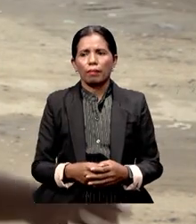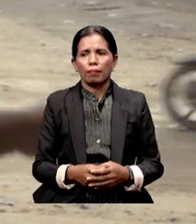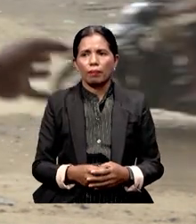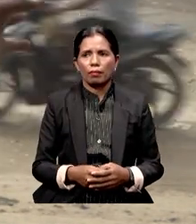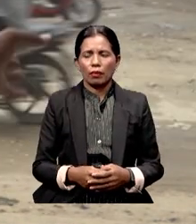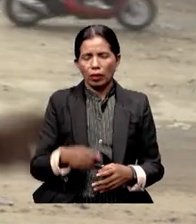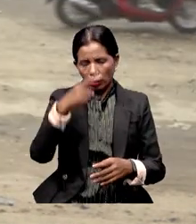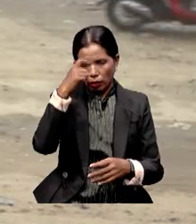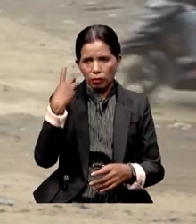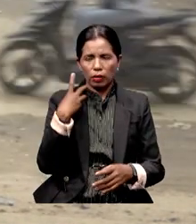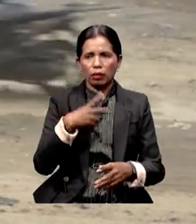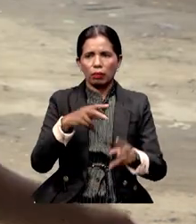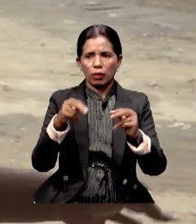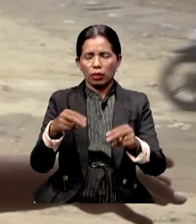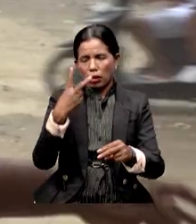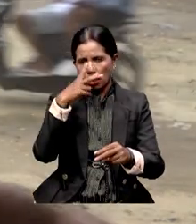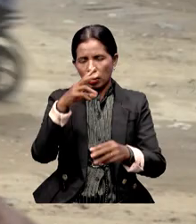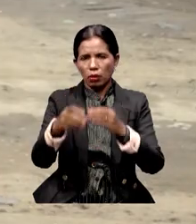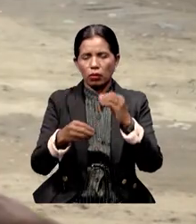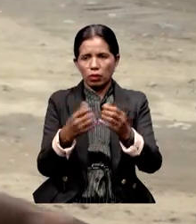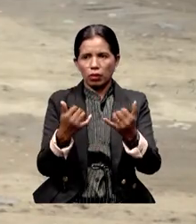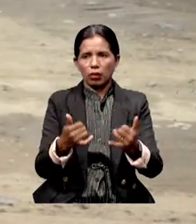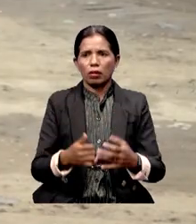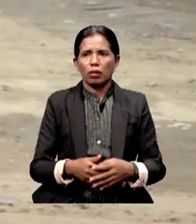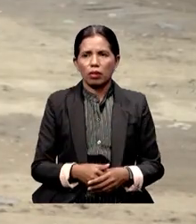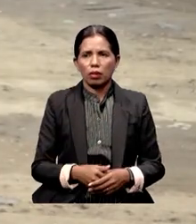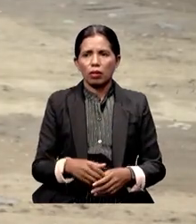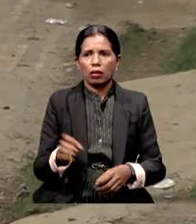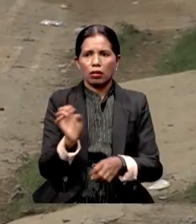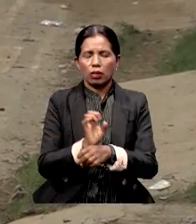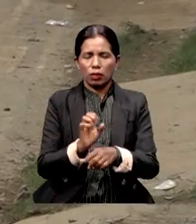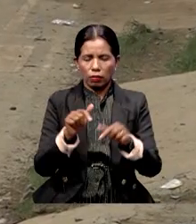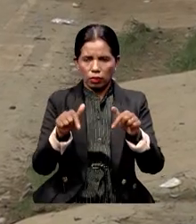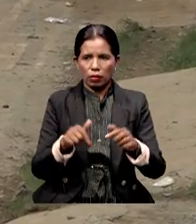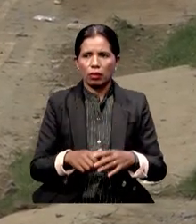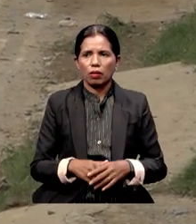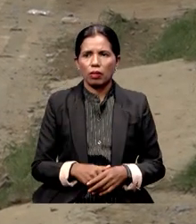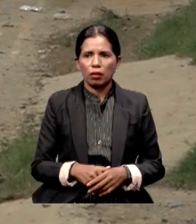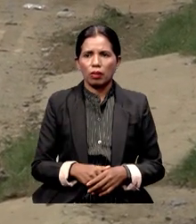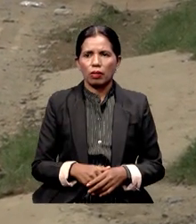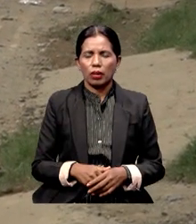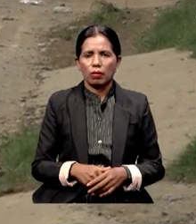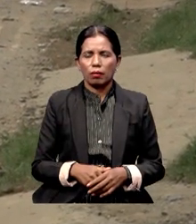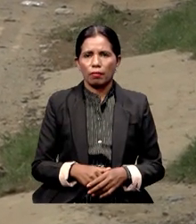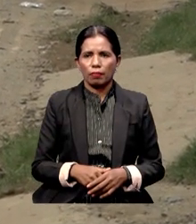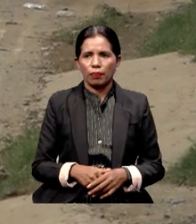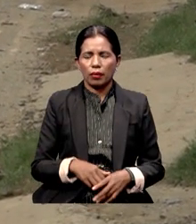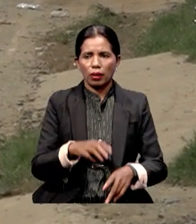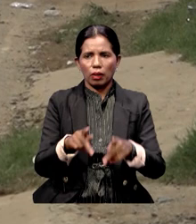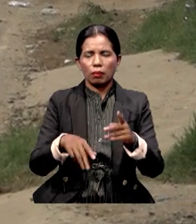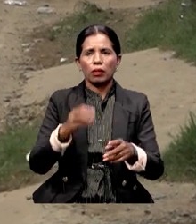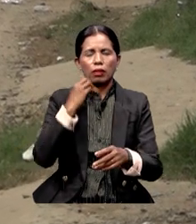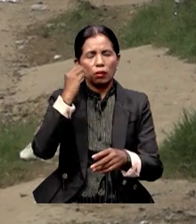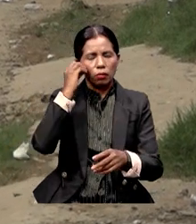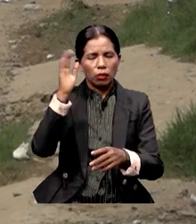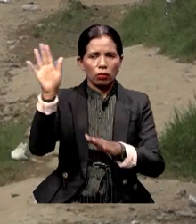Tambah idane presiden tawa tensau tambah pusat ba ekonomi ni agla. Tu lolosnya mota ni ralan. Tambah komunitas sih hela sama